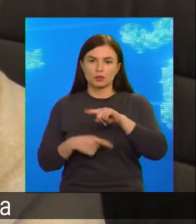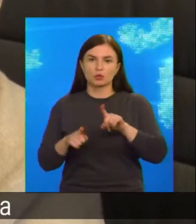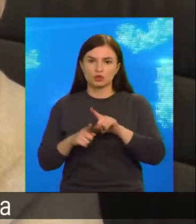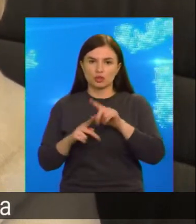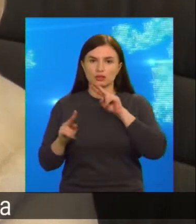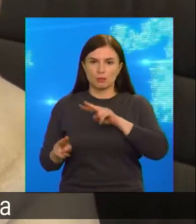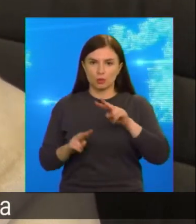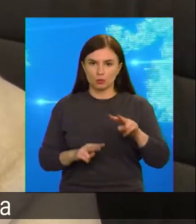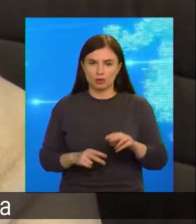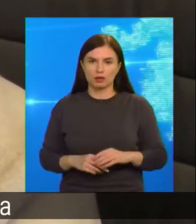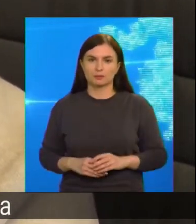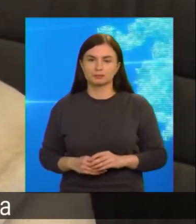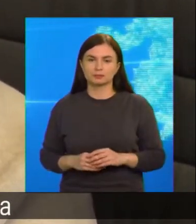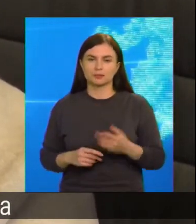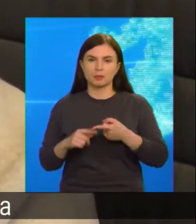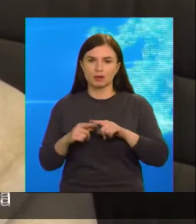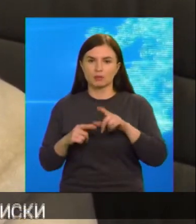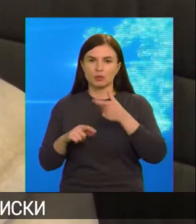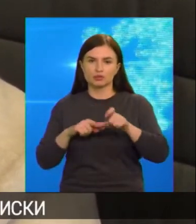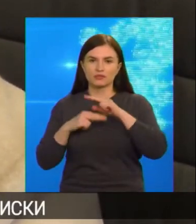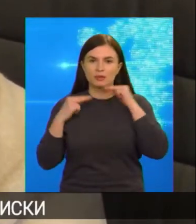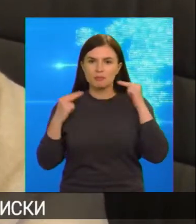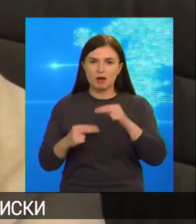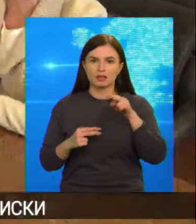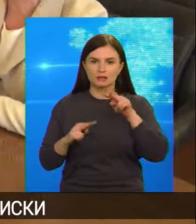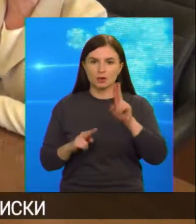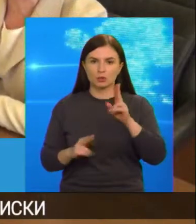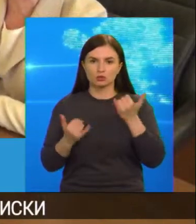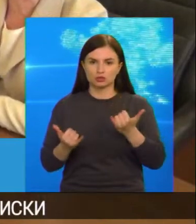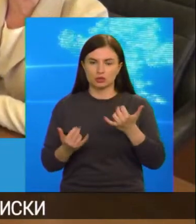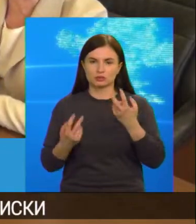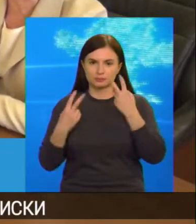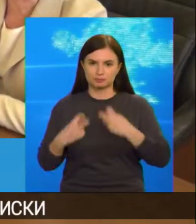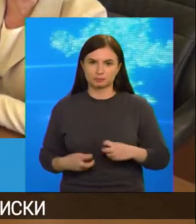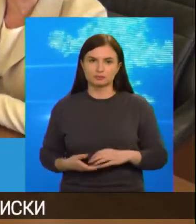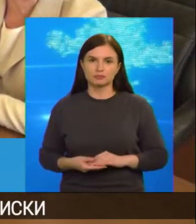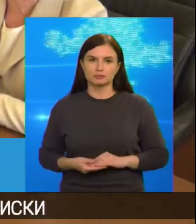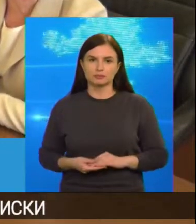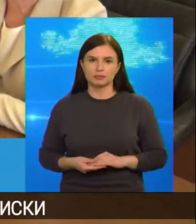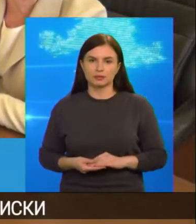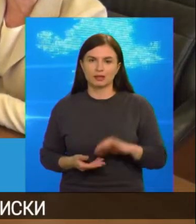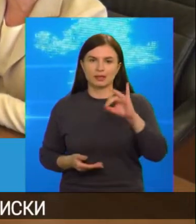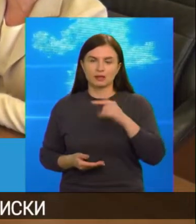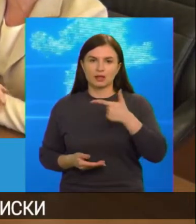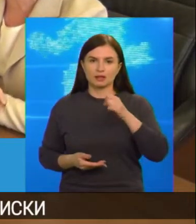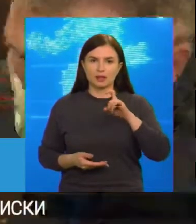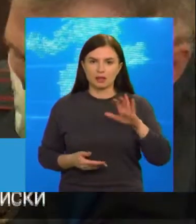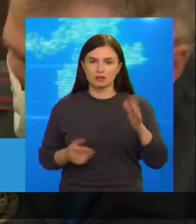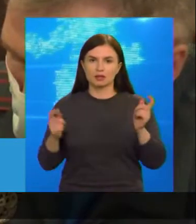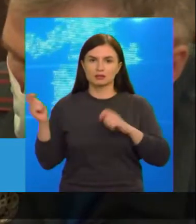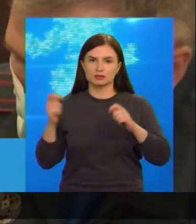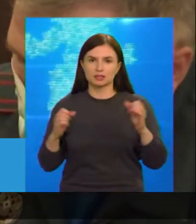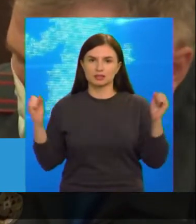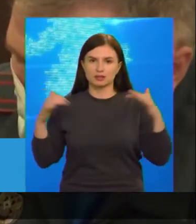наблюдаем, поэтому пристально следим за теми, кто наблюдается на дому. Ирина Гехт провела расширенное